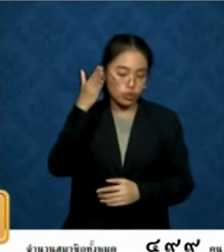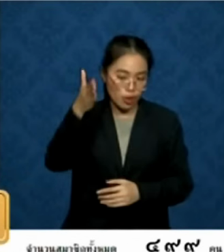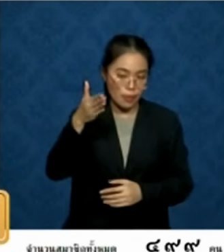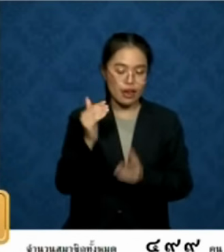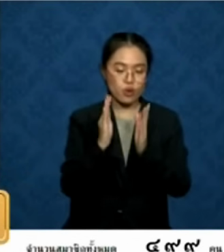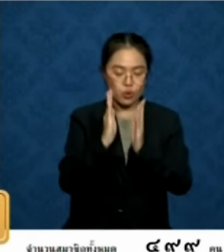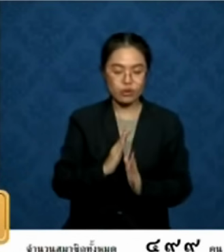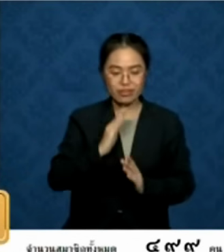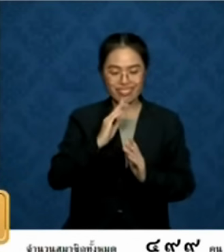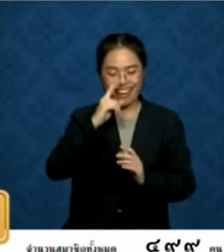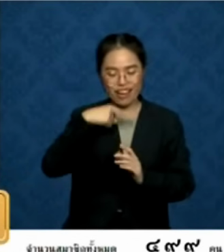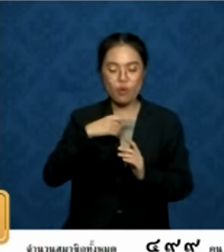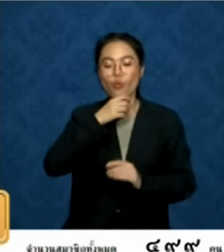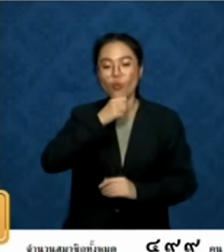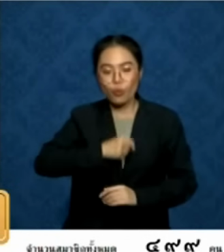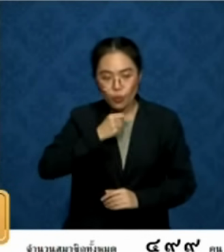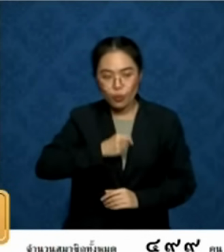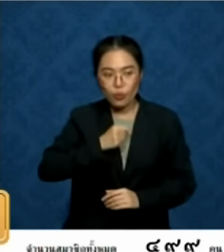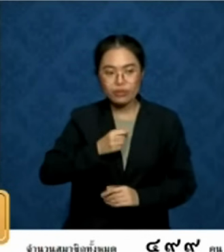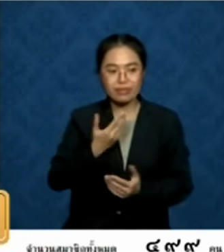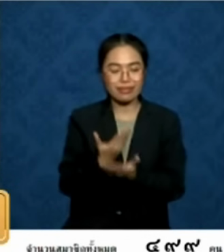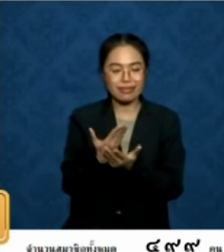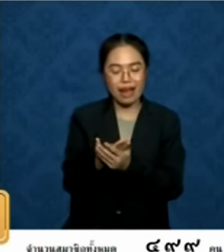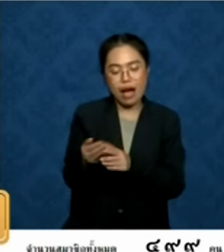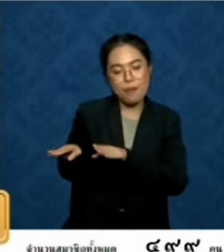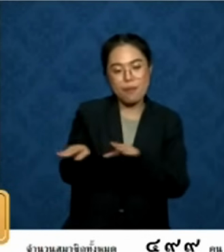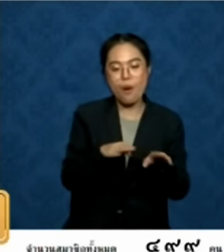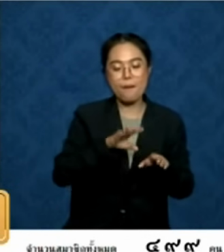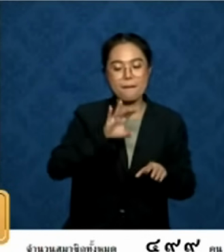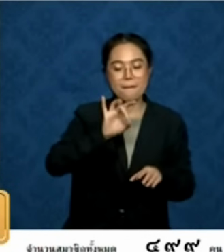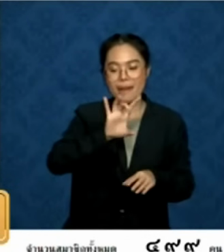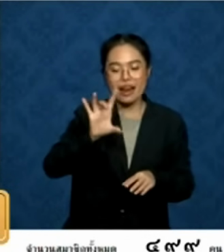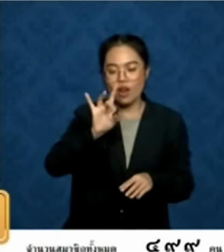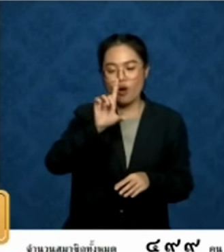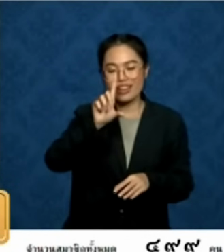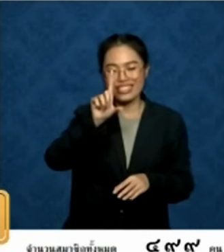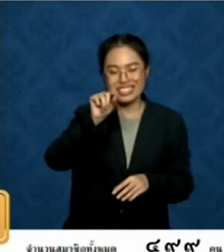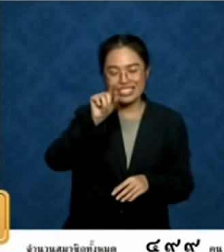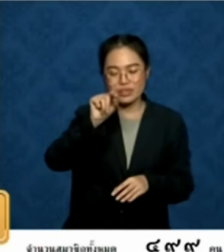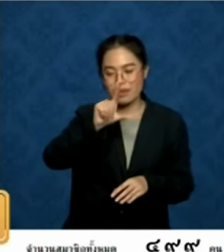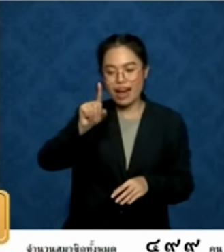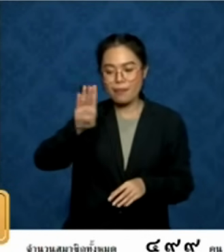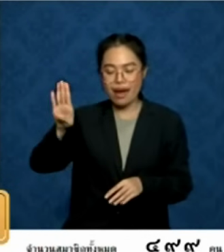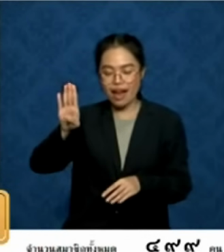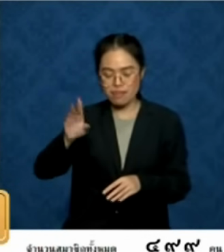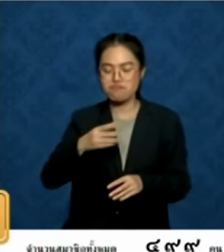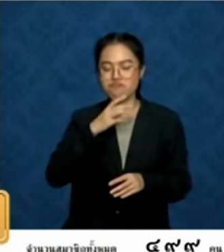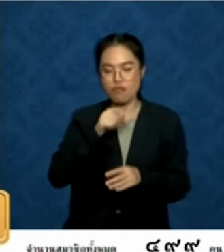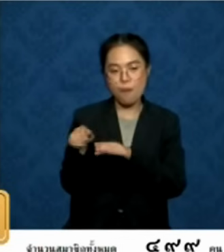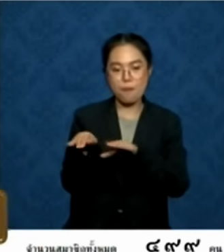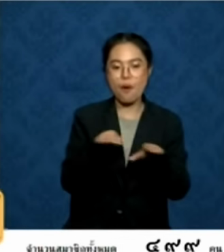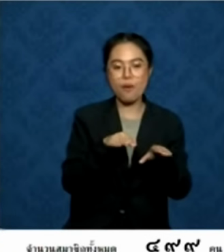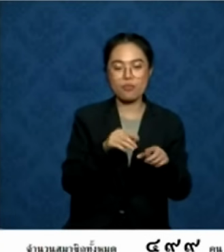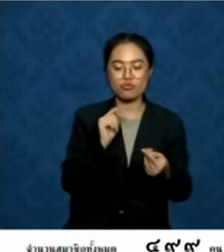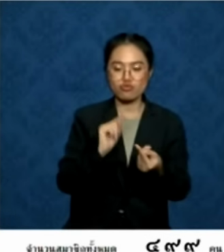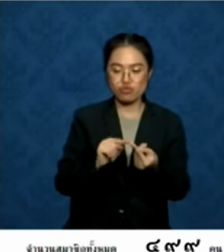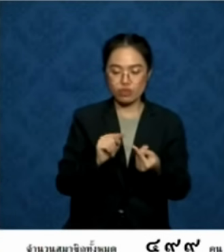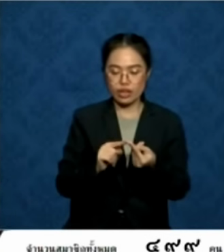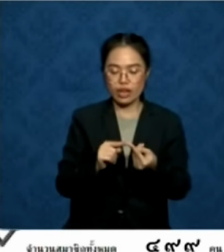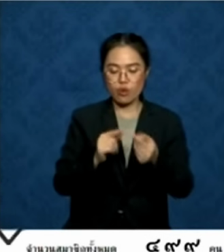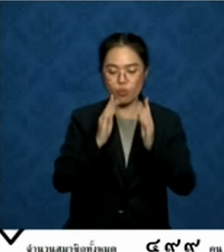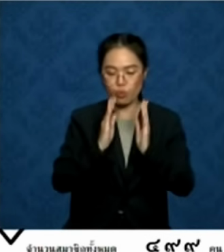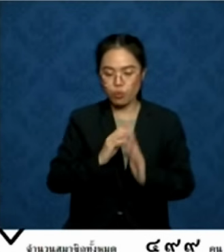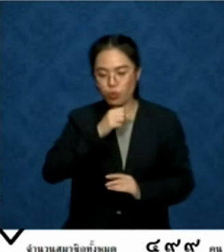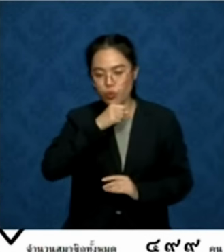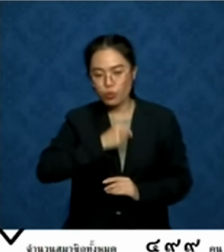าณ 820.1 ล้านบาทเพื่อเตรียมความพร้อมประชากรเข้าสู่สังคมสูงวัยอย่างมีคุณภาพโดย